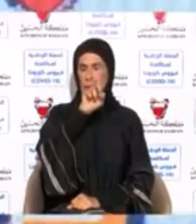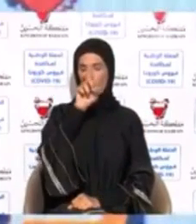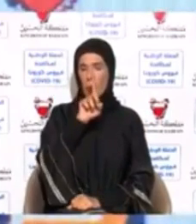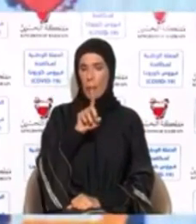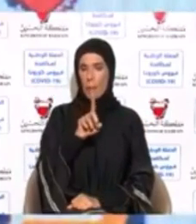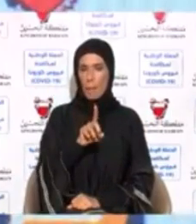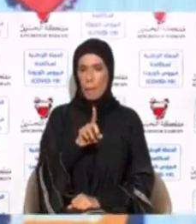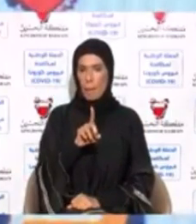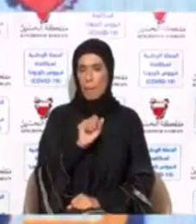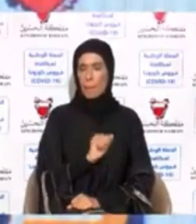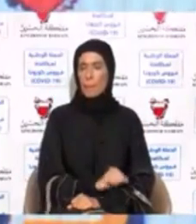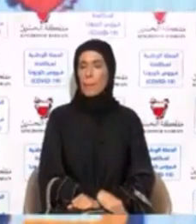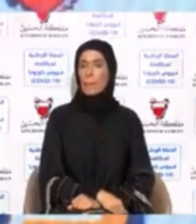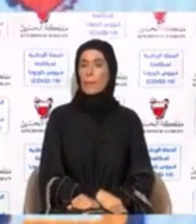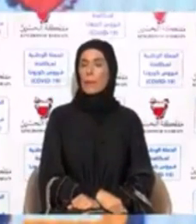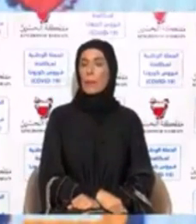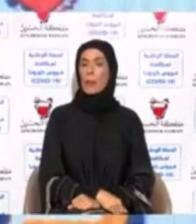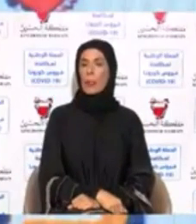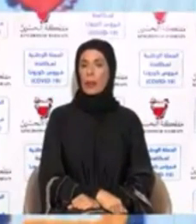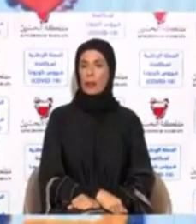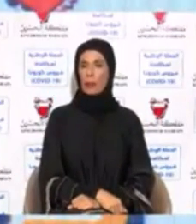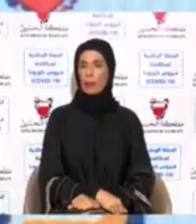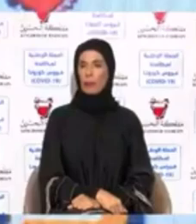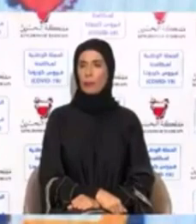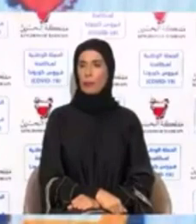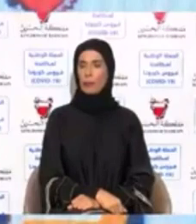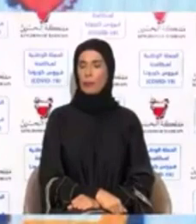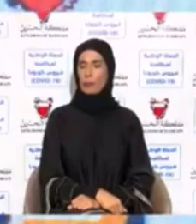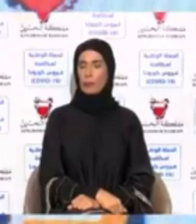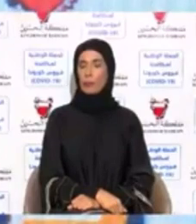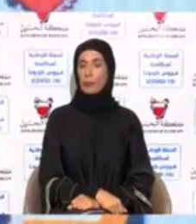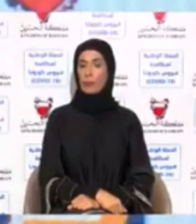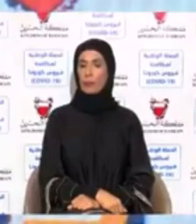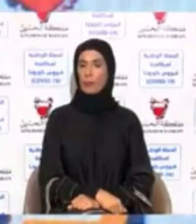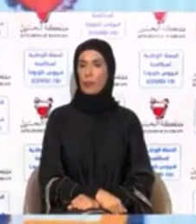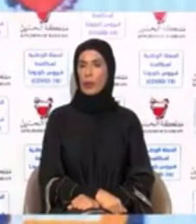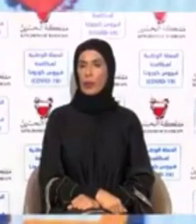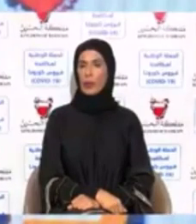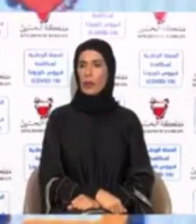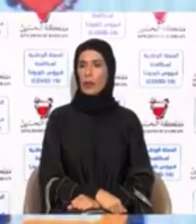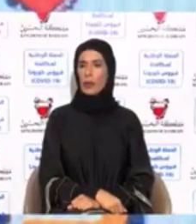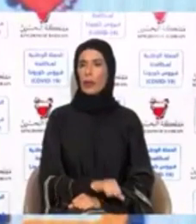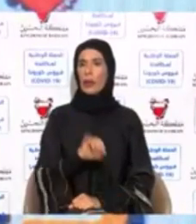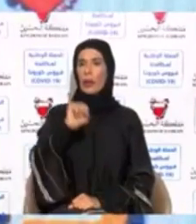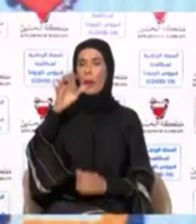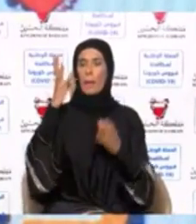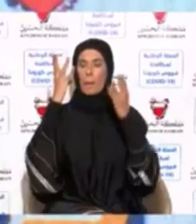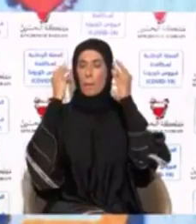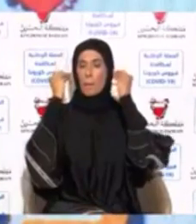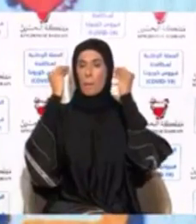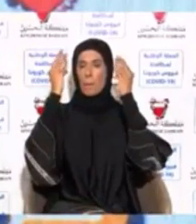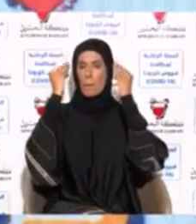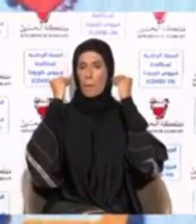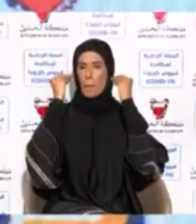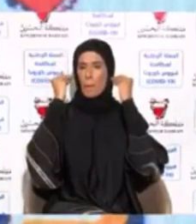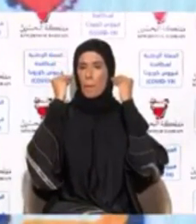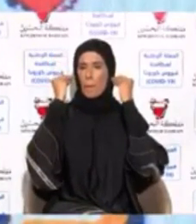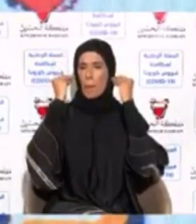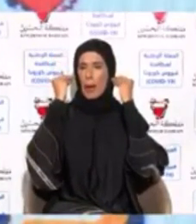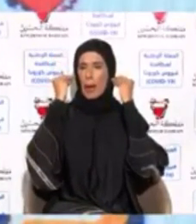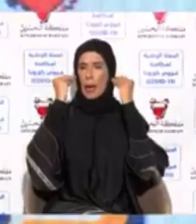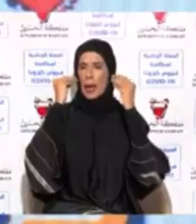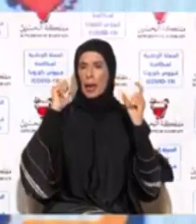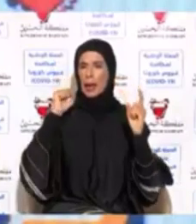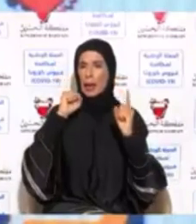من وكالة أنباء البحرين إلى الدكتور مناف القحطاني: تم تداول معلومات من إحدى أخصائيات التغذية